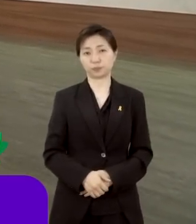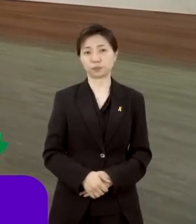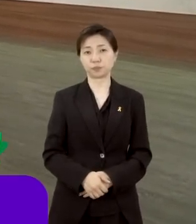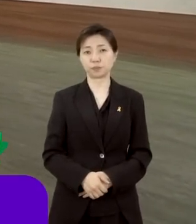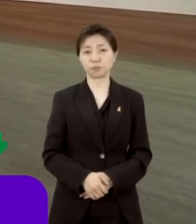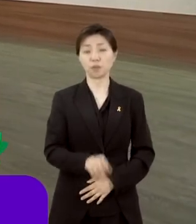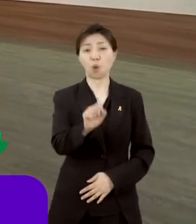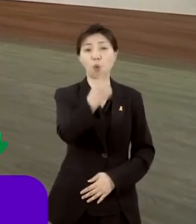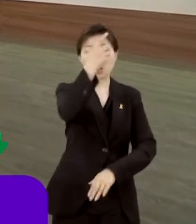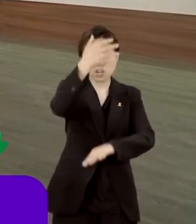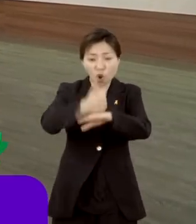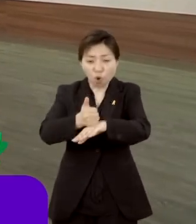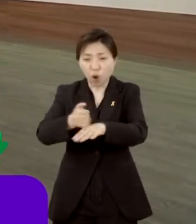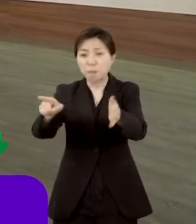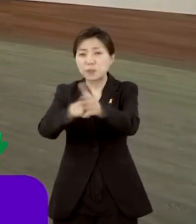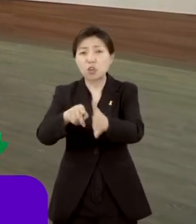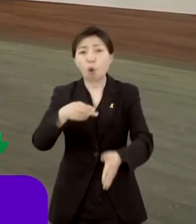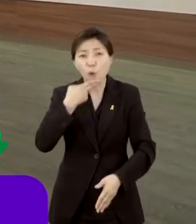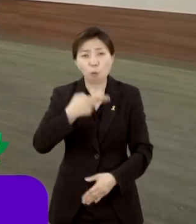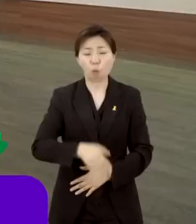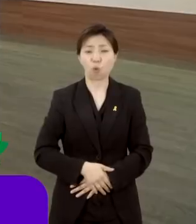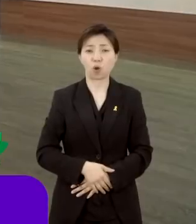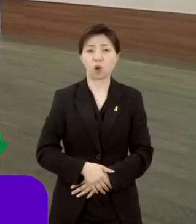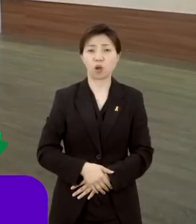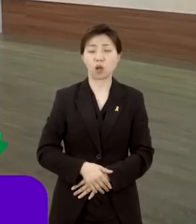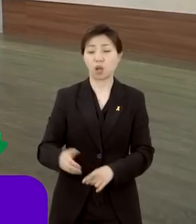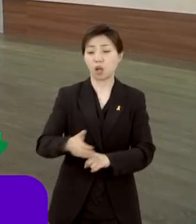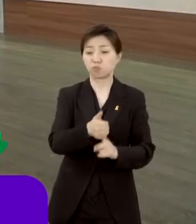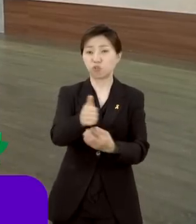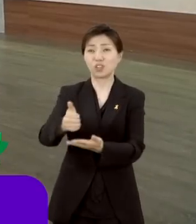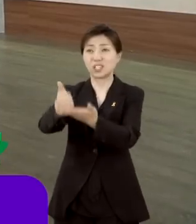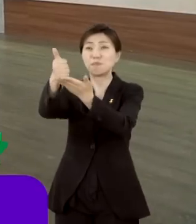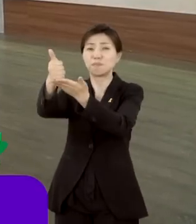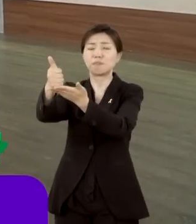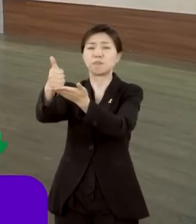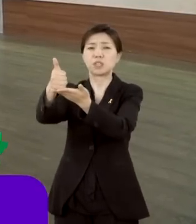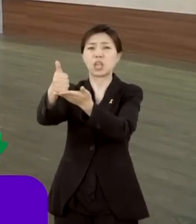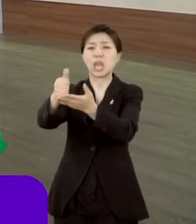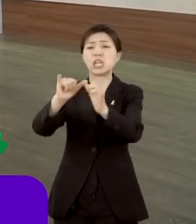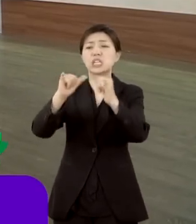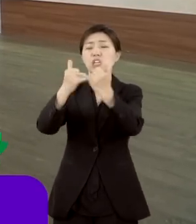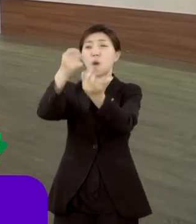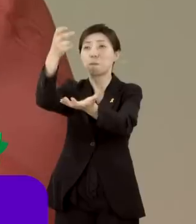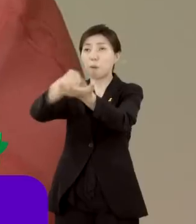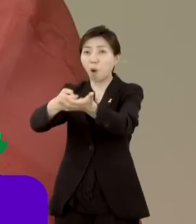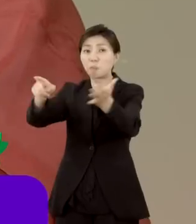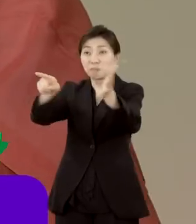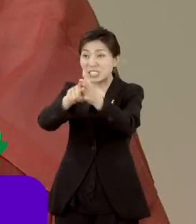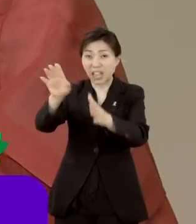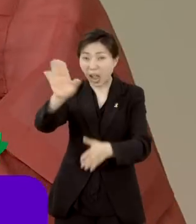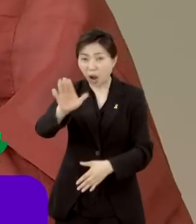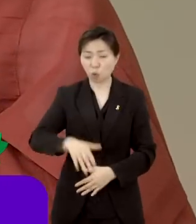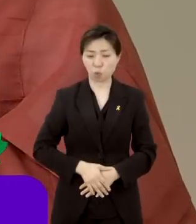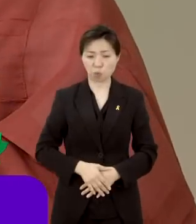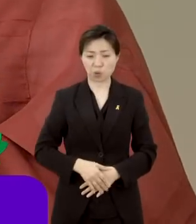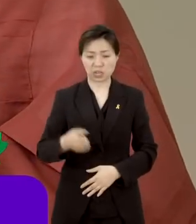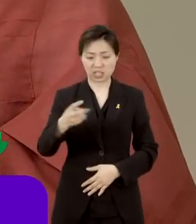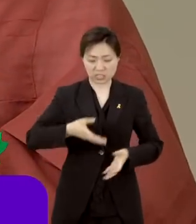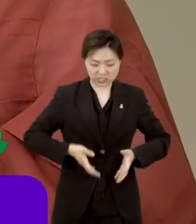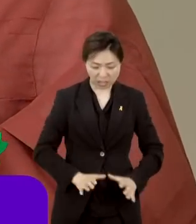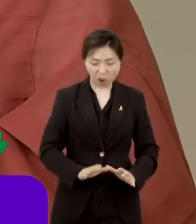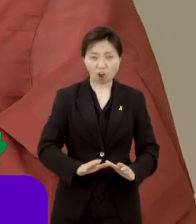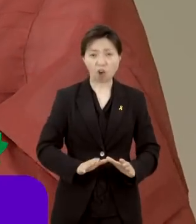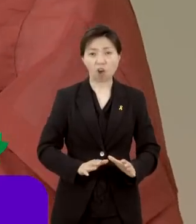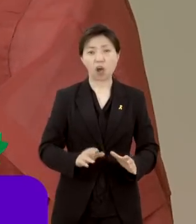인과 업보를 믿지 않고 부처님의 인연법을 믿지 않고 윤회를 믿지 않는 사람들은 이런